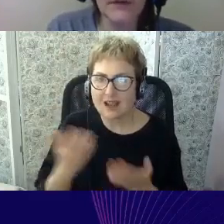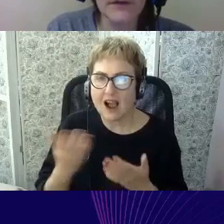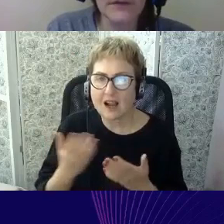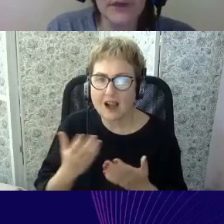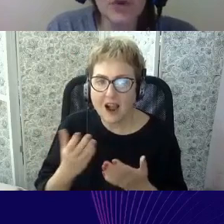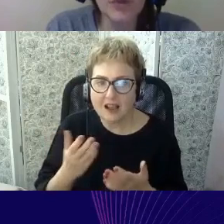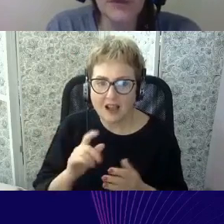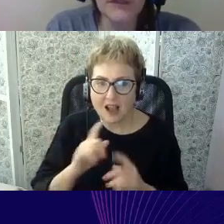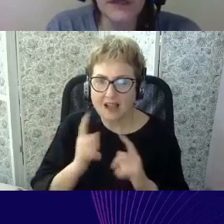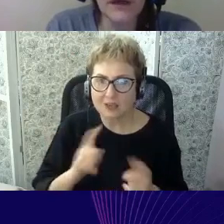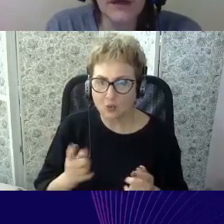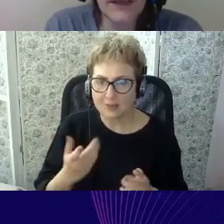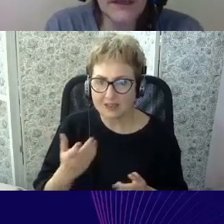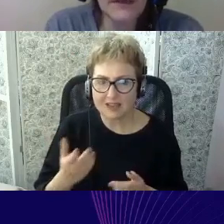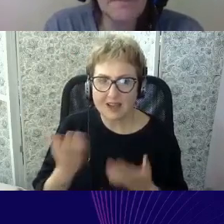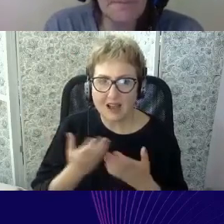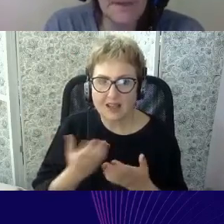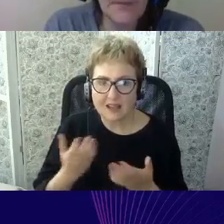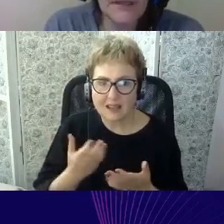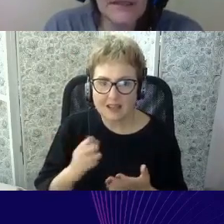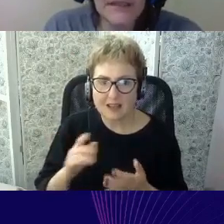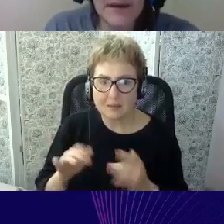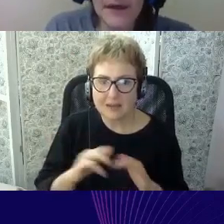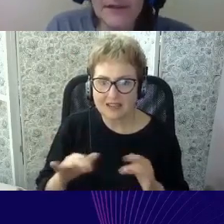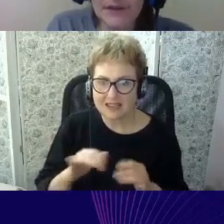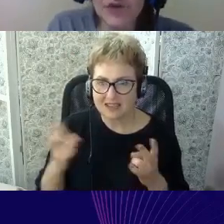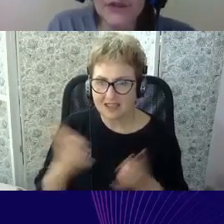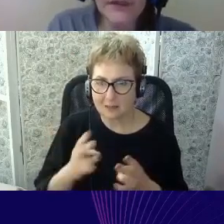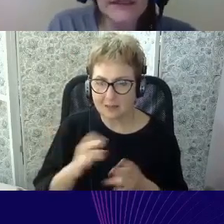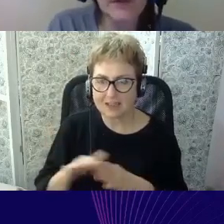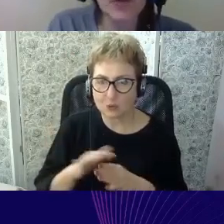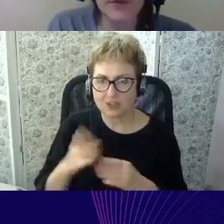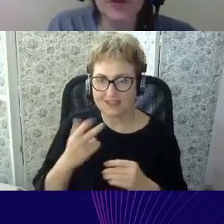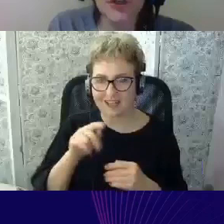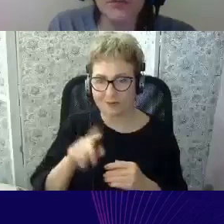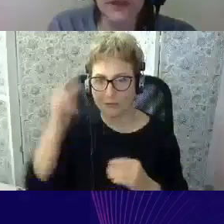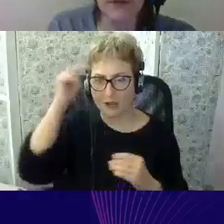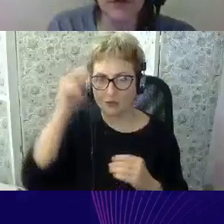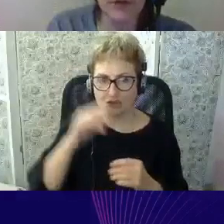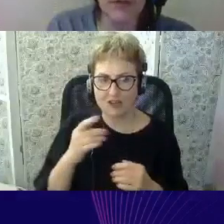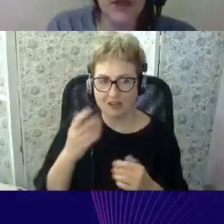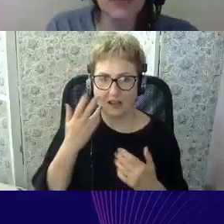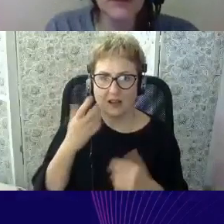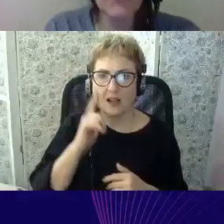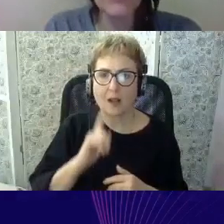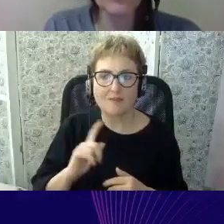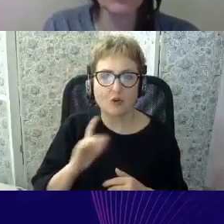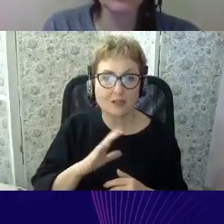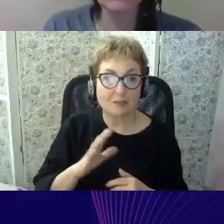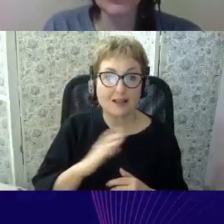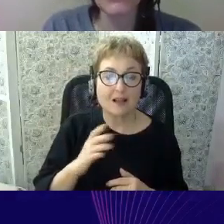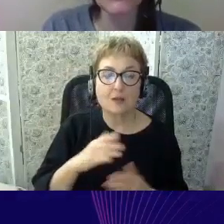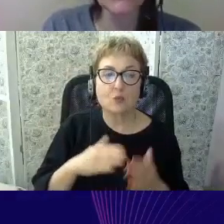какая особенность, да, какие процессы необходимо осуществить для того, чтобы обучение было комфортным. Ну и